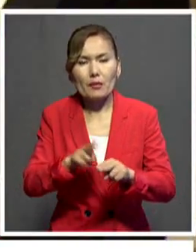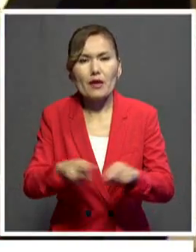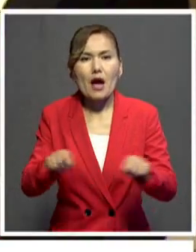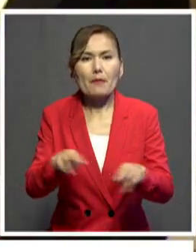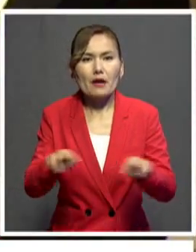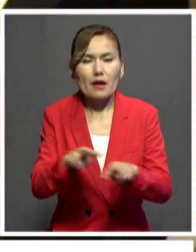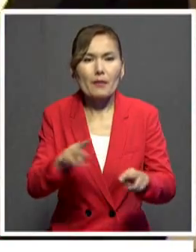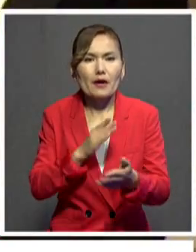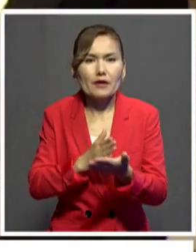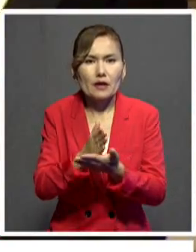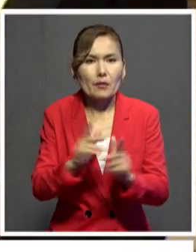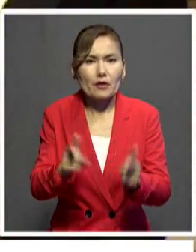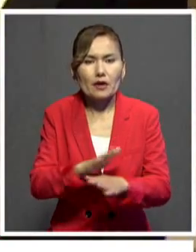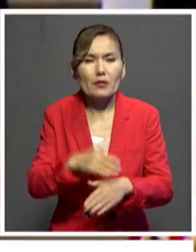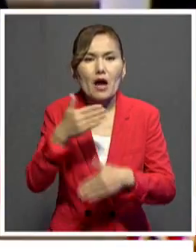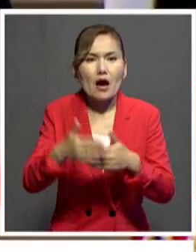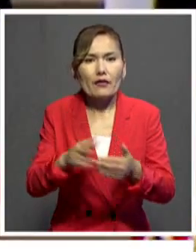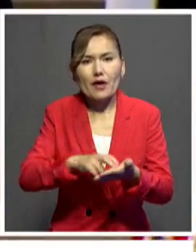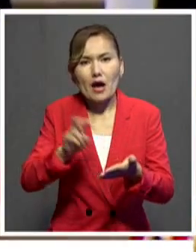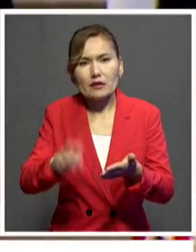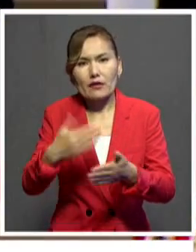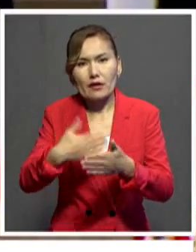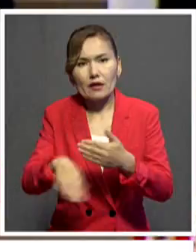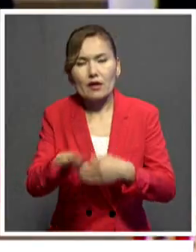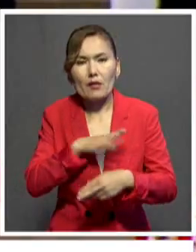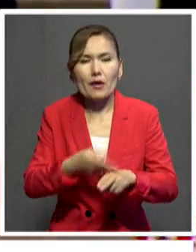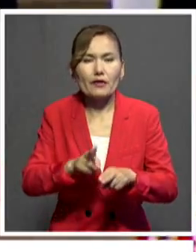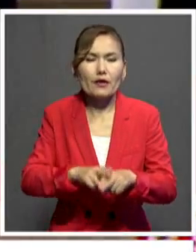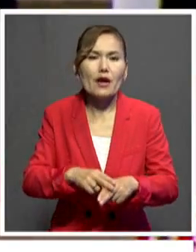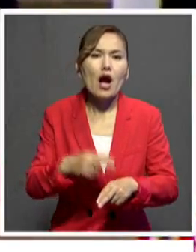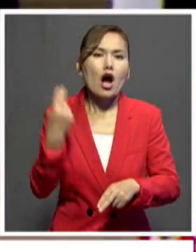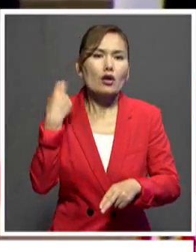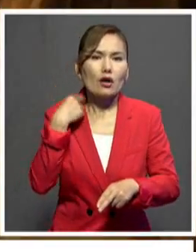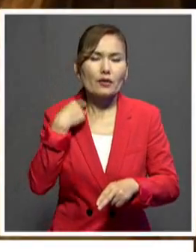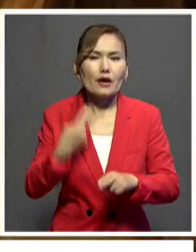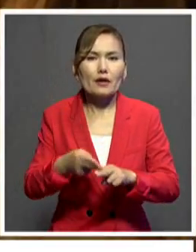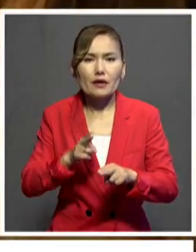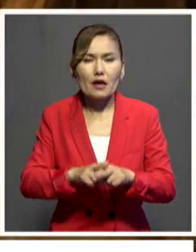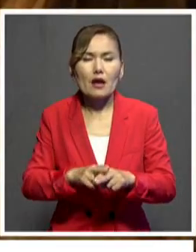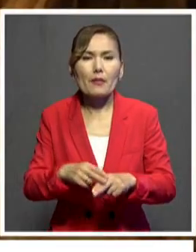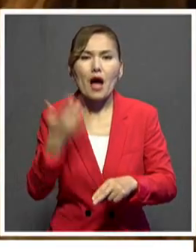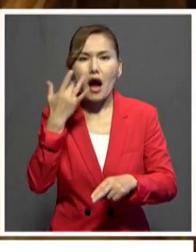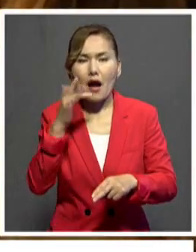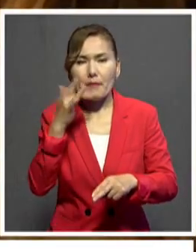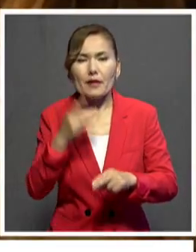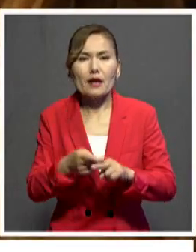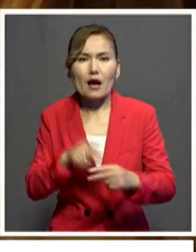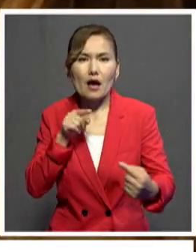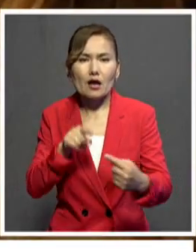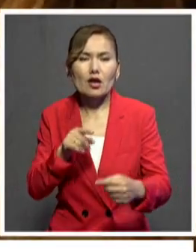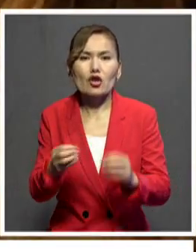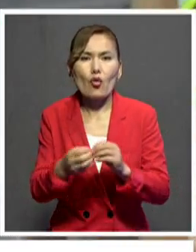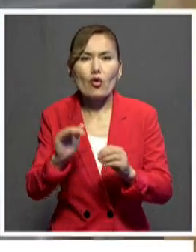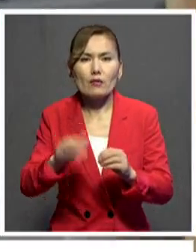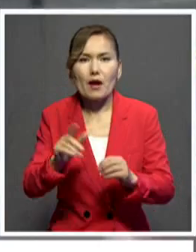премьер-министрдің саясатымен келіспегендіктен жақында отставкаға кетті. Соңғы мәліметке қарағанда Лондонда Трампқа қарсы шеруге 10 мың адам